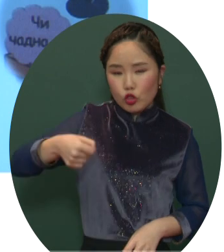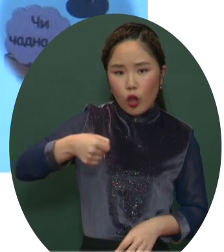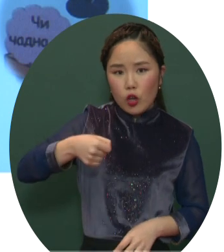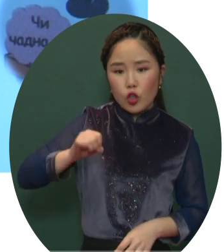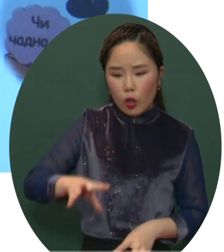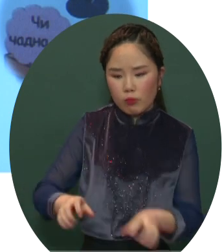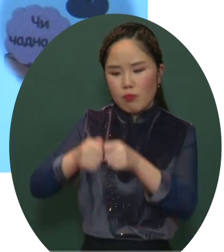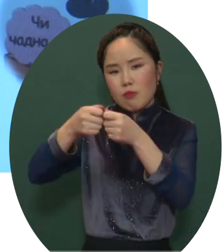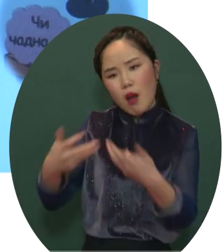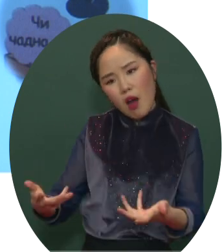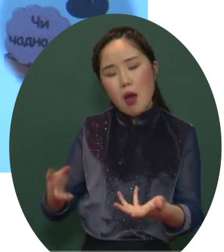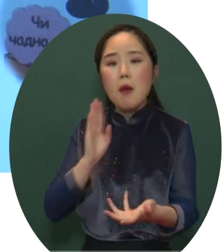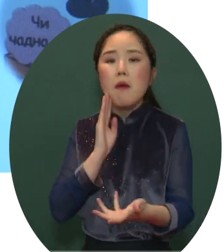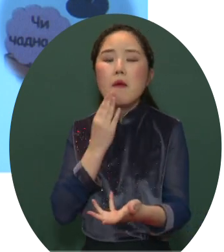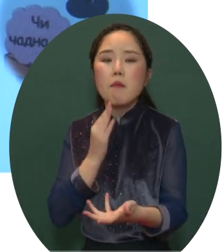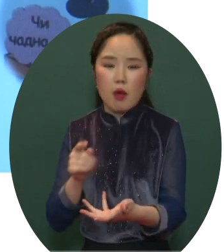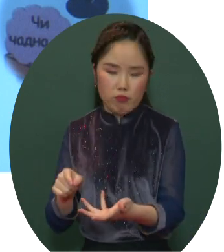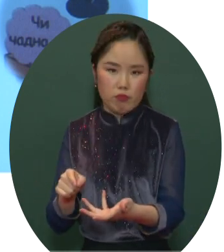хүнсээ унагсан имээ байна.